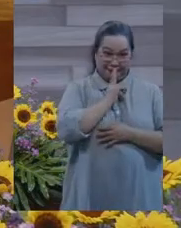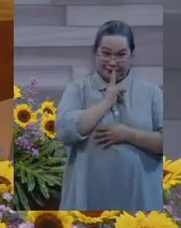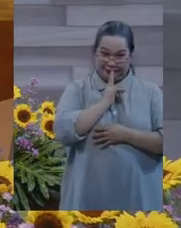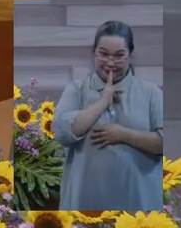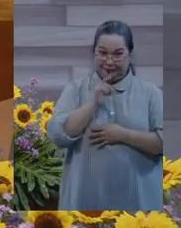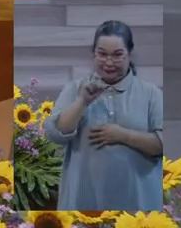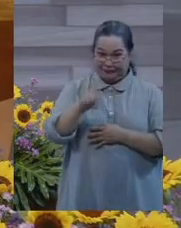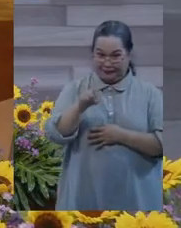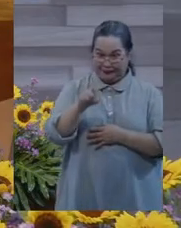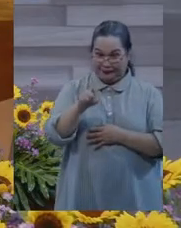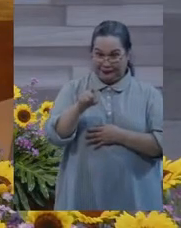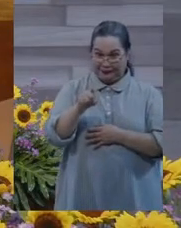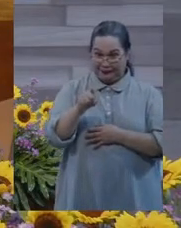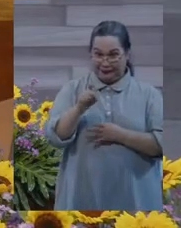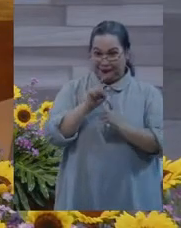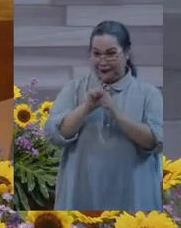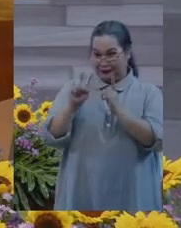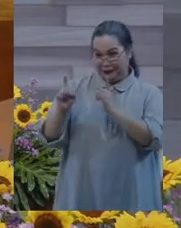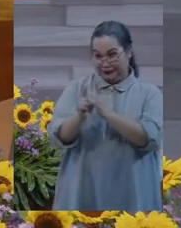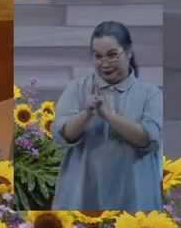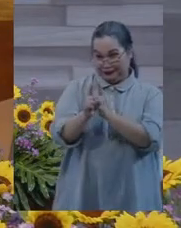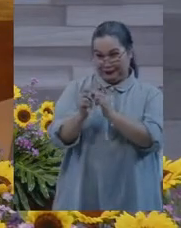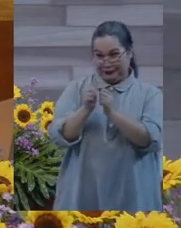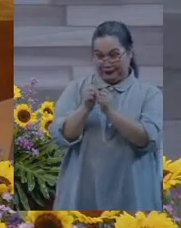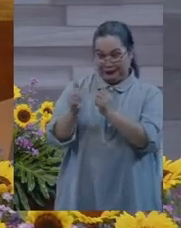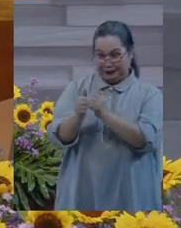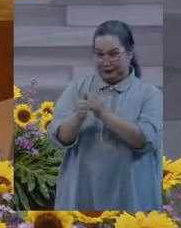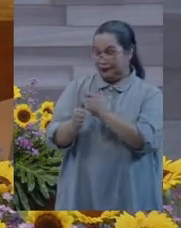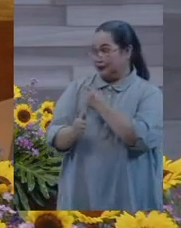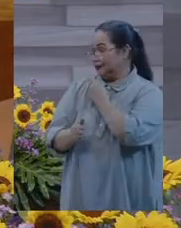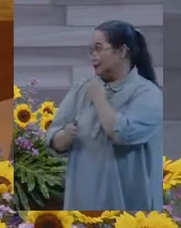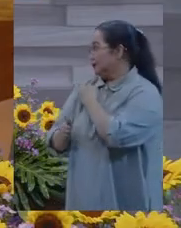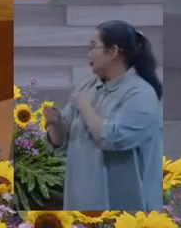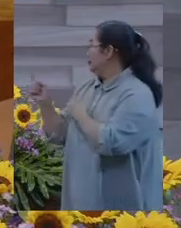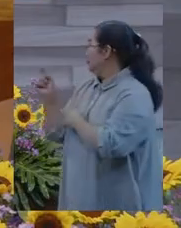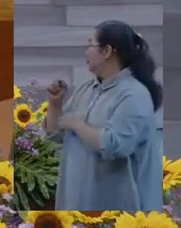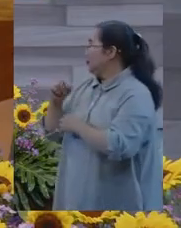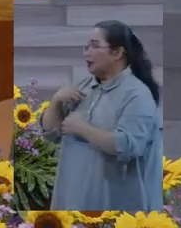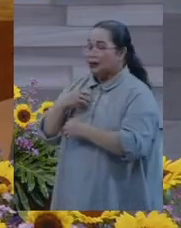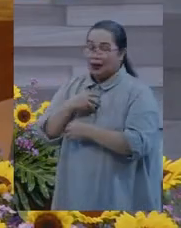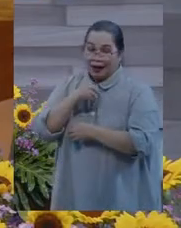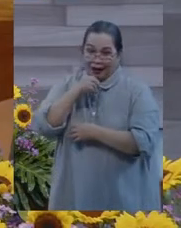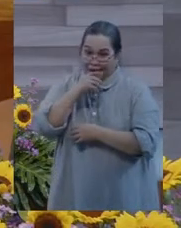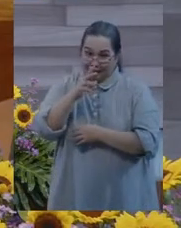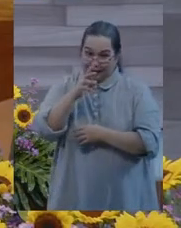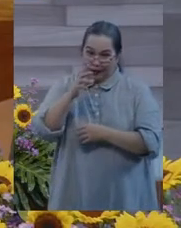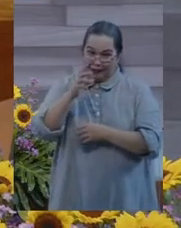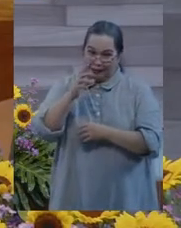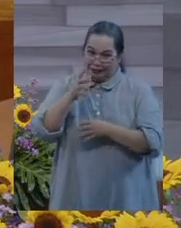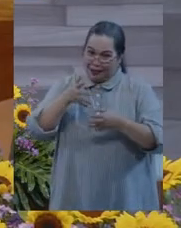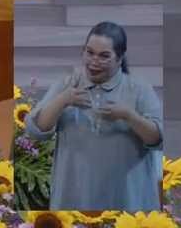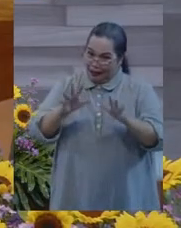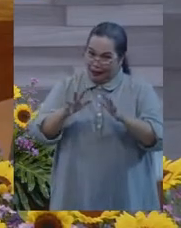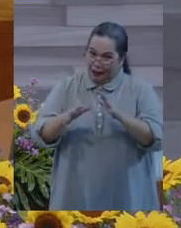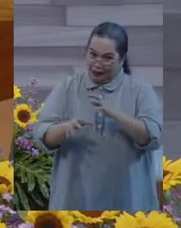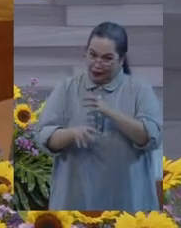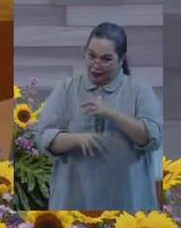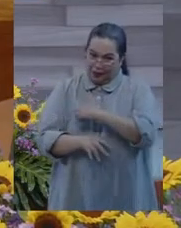Kailangan po natin silang iwasan. By the way, hindi nila kayang agawin ang